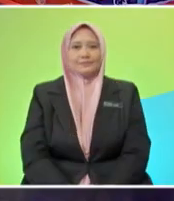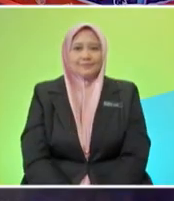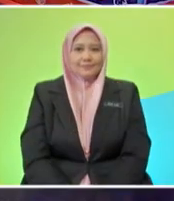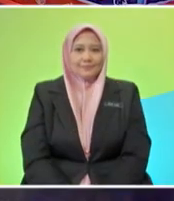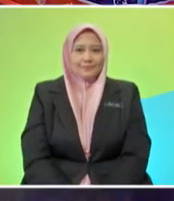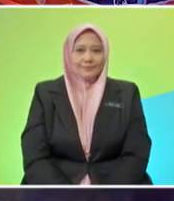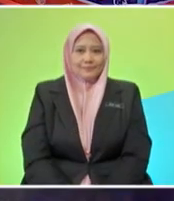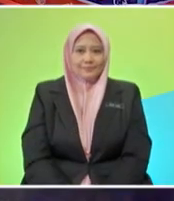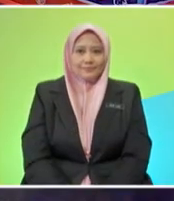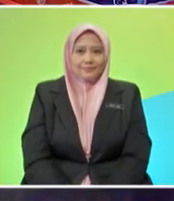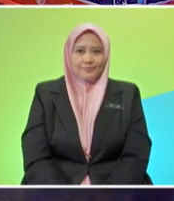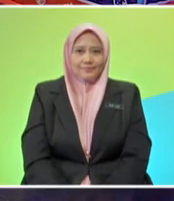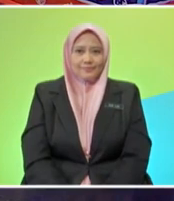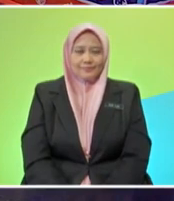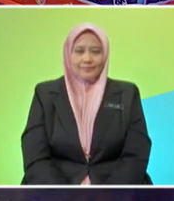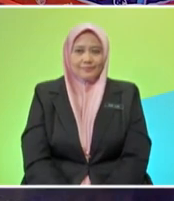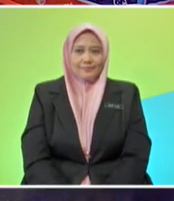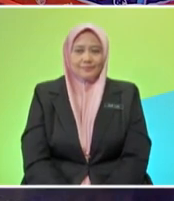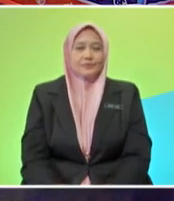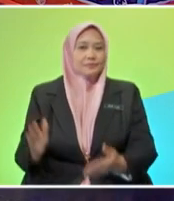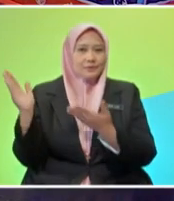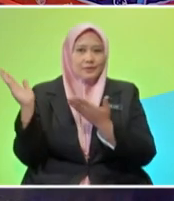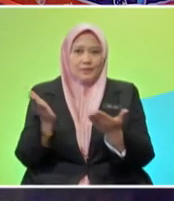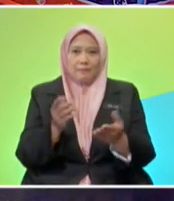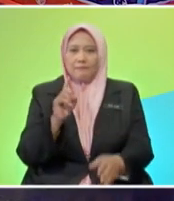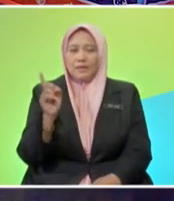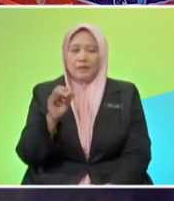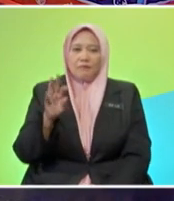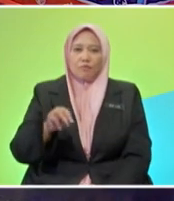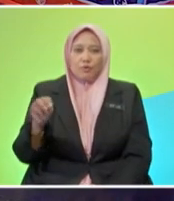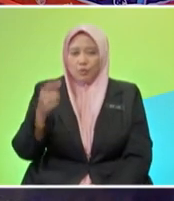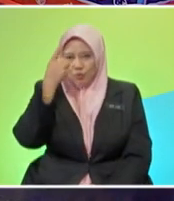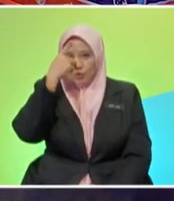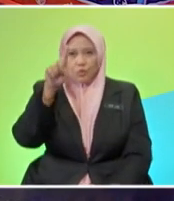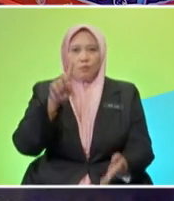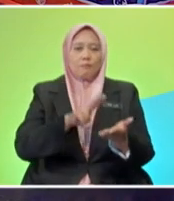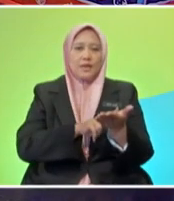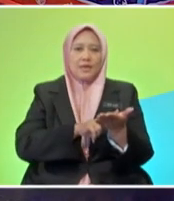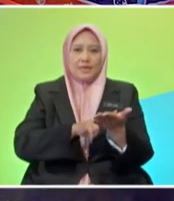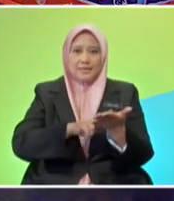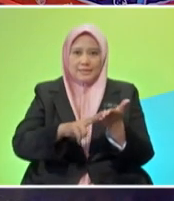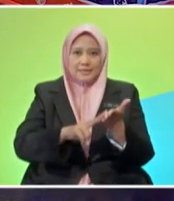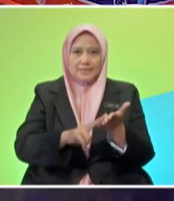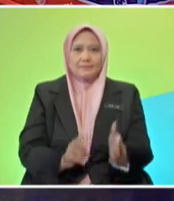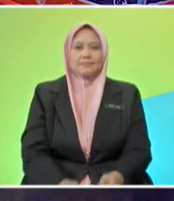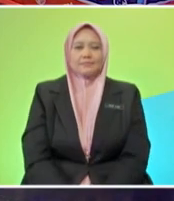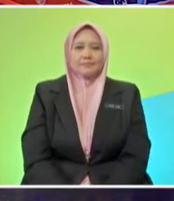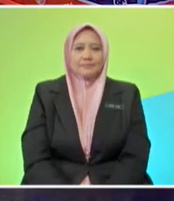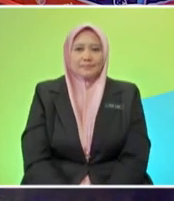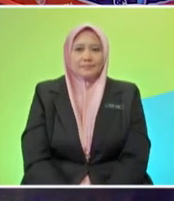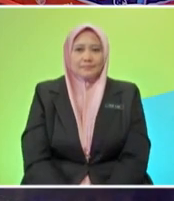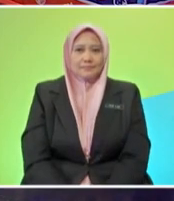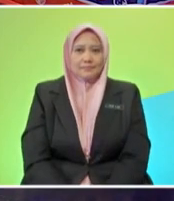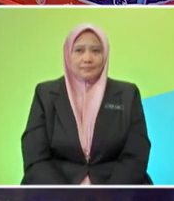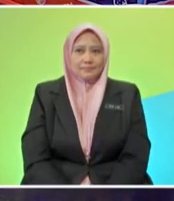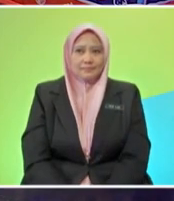cikgu bantu bacakan. Okey, baik. Kita persilakan mana-mana murid untuk bacakan. Silakan. Idea utama. Khairin Rose